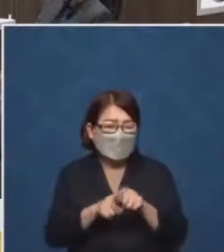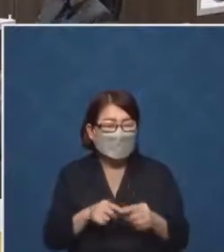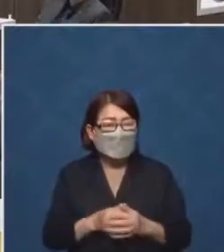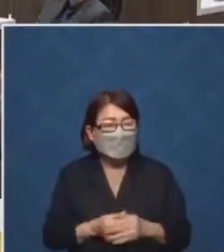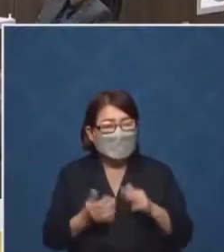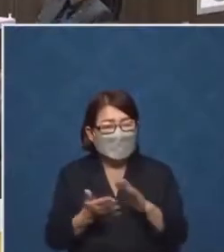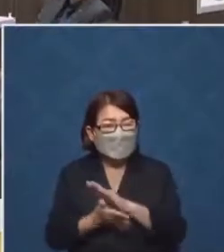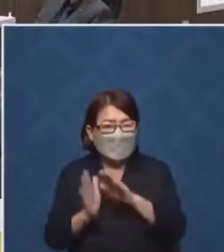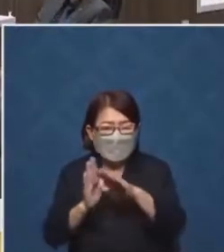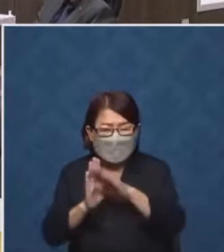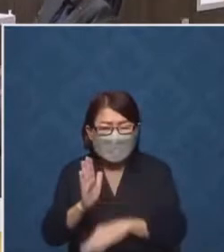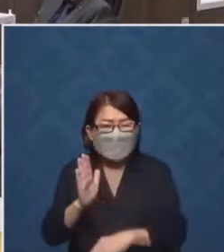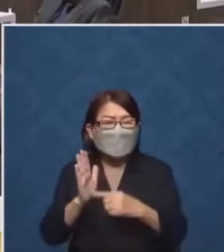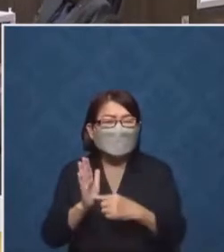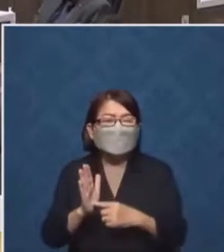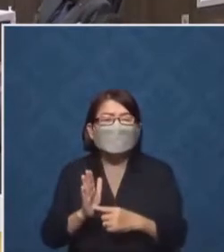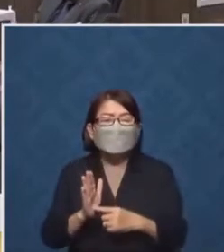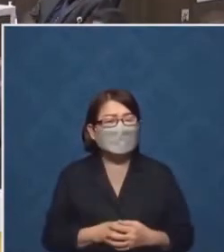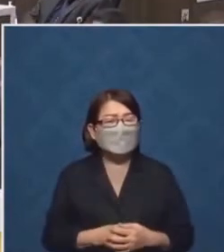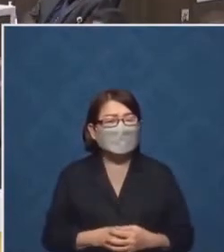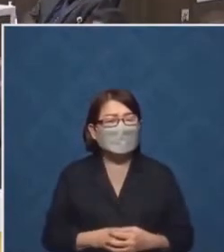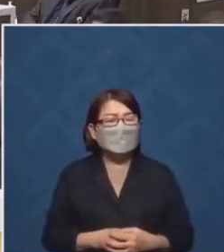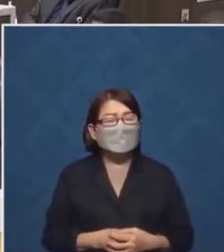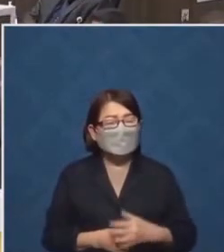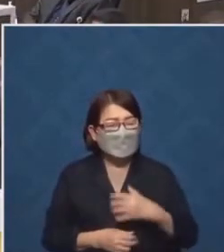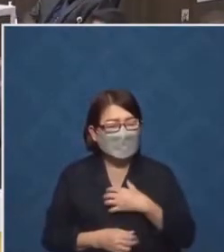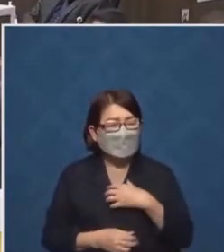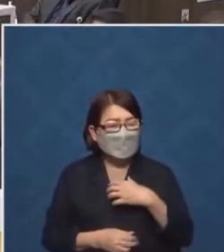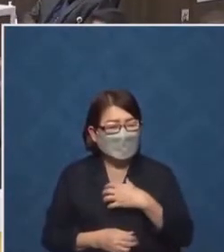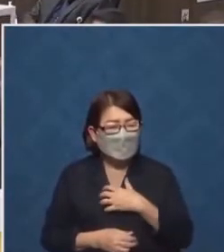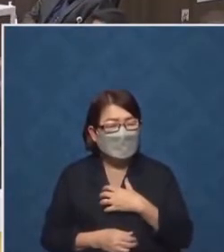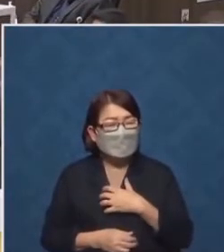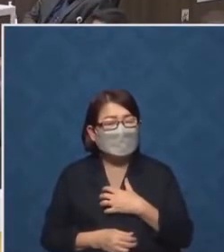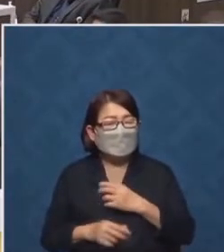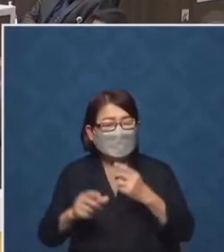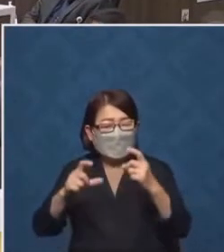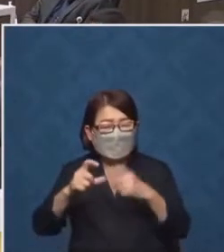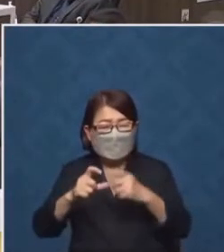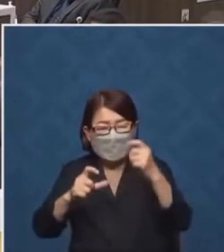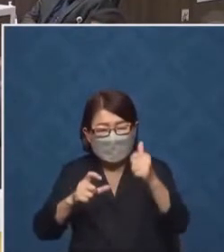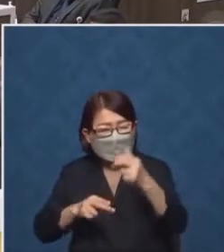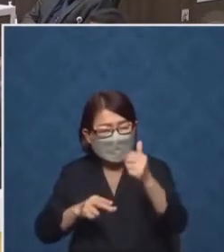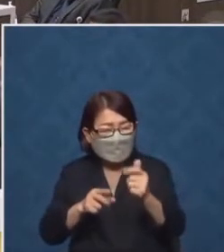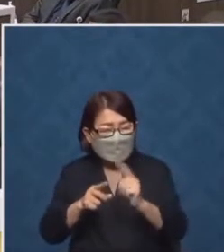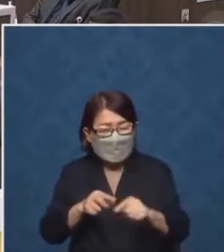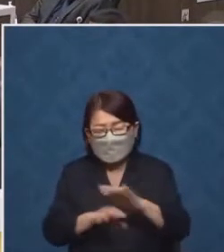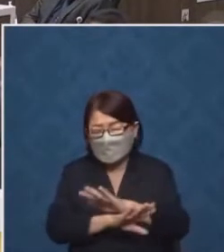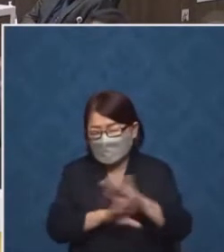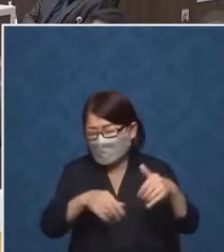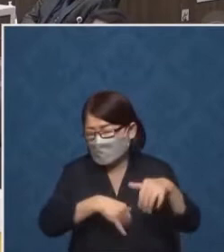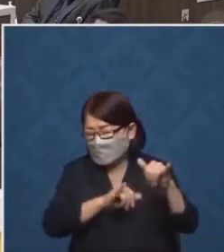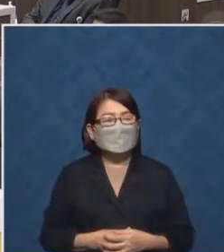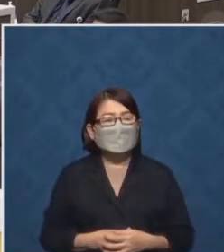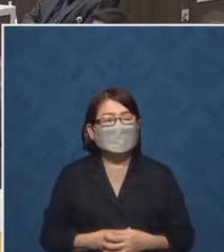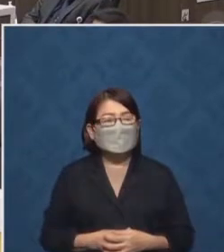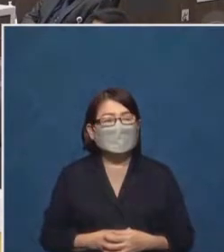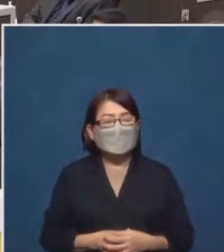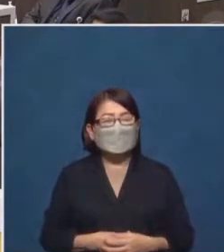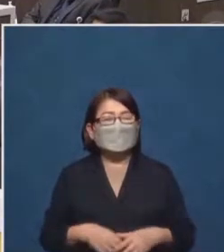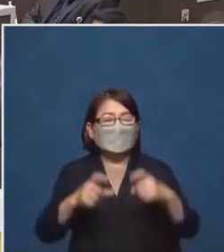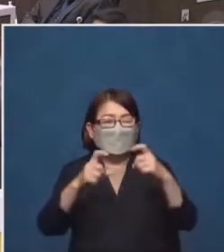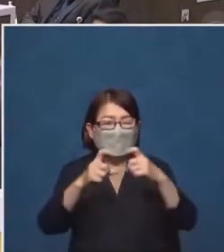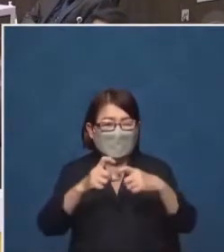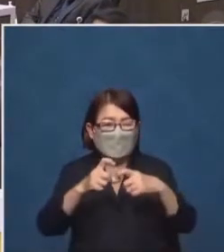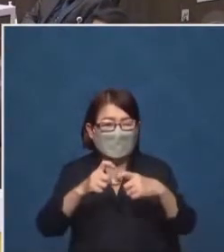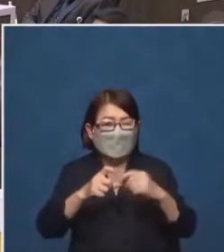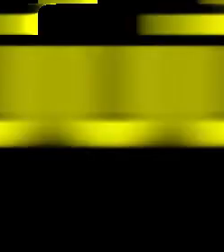อัษาลมาจนถตอนนี้นคือลอกผลมาครัตั้งใจที่จะเทวัคซีคภาพท้ลงกลางอ่าวไยเต็ๆFizzer ต